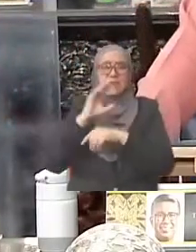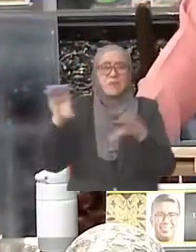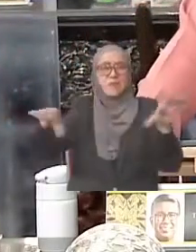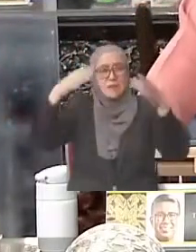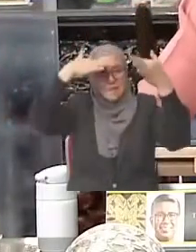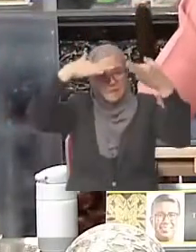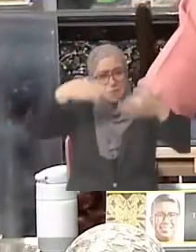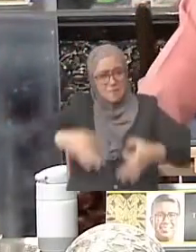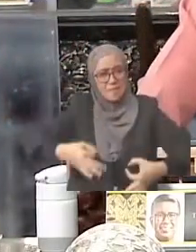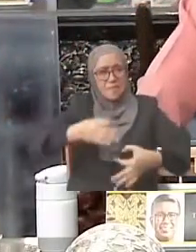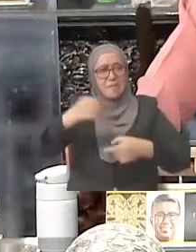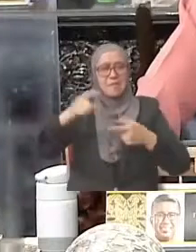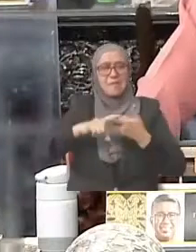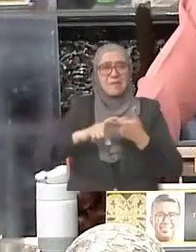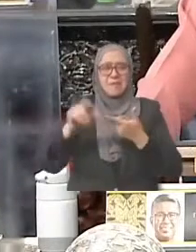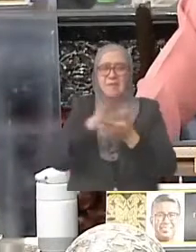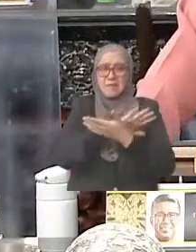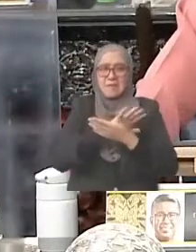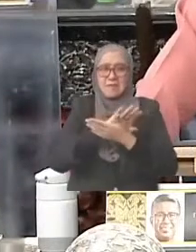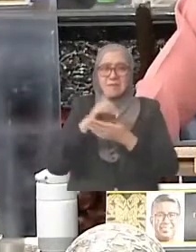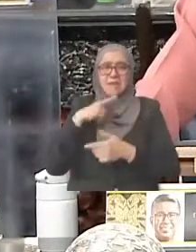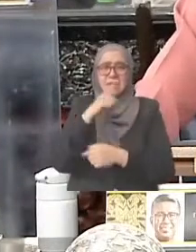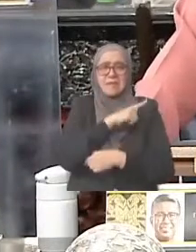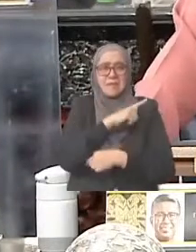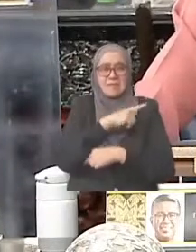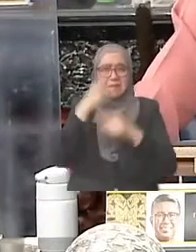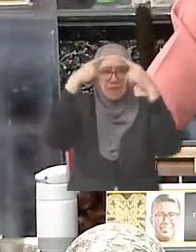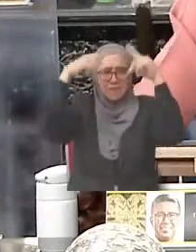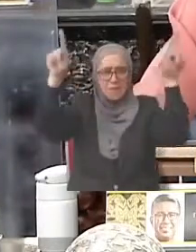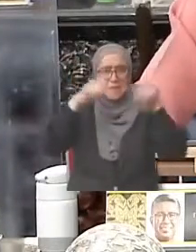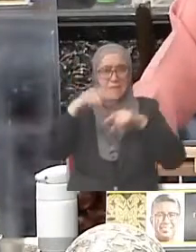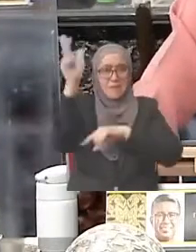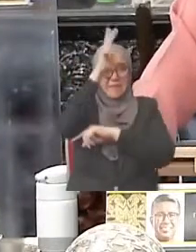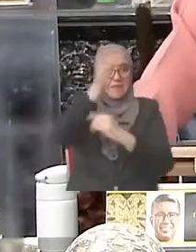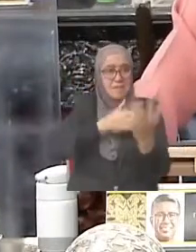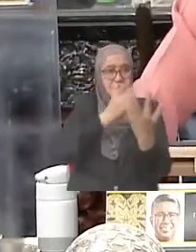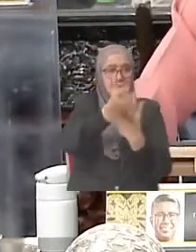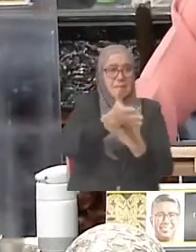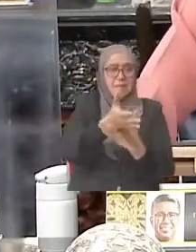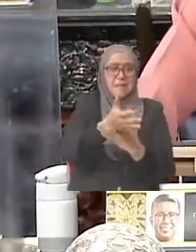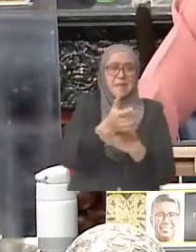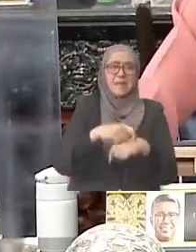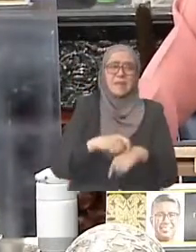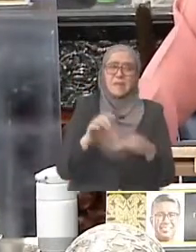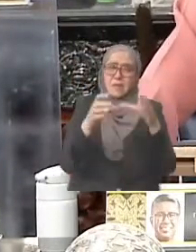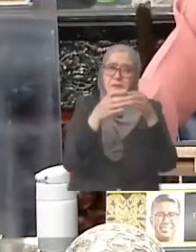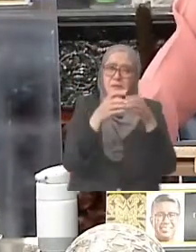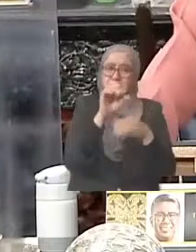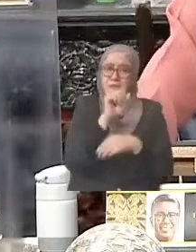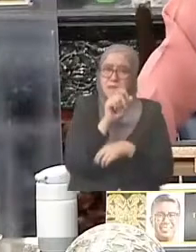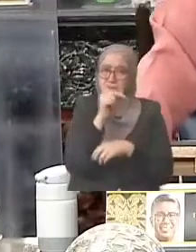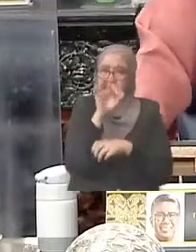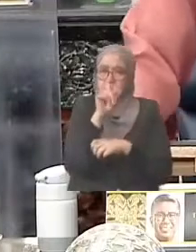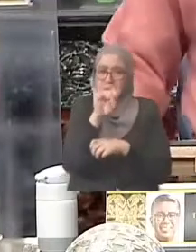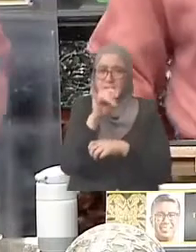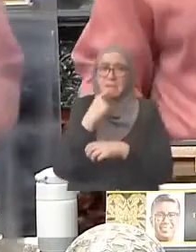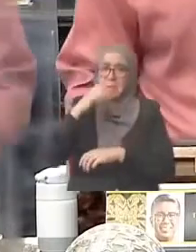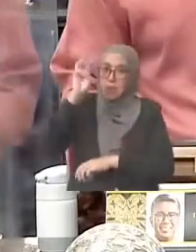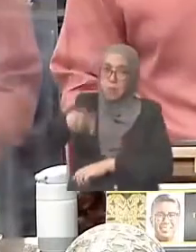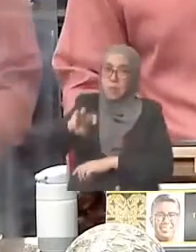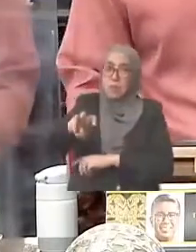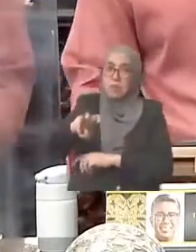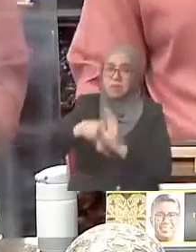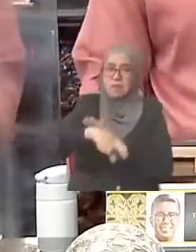keberkesanan lembaga-lembaga pengaruh kerajaan melalui suruhanjaya security akan mewajibkan pelantikan sekurang-kurangnya